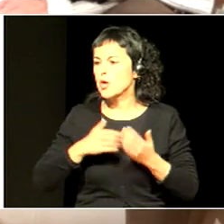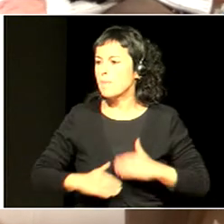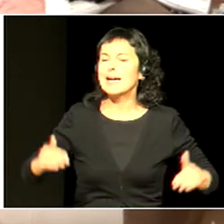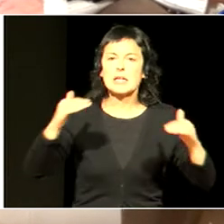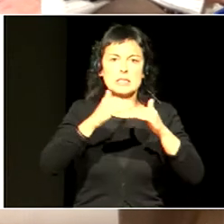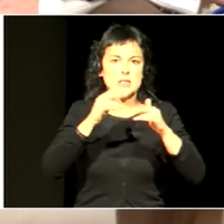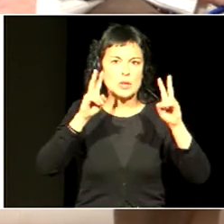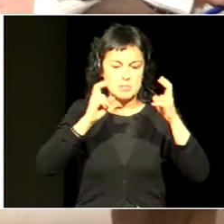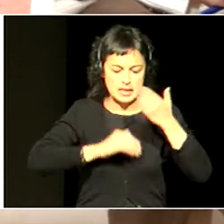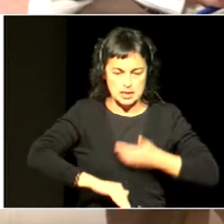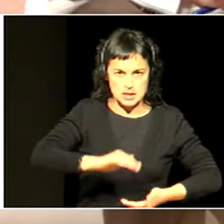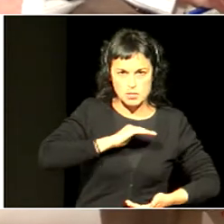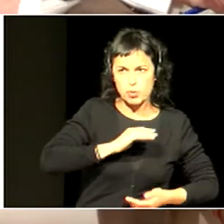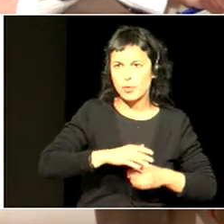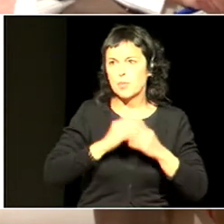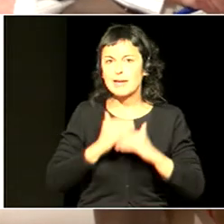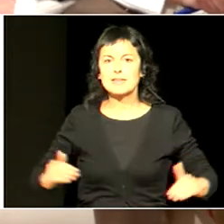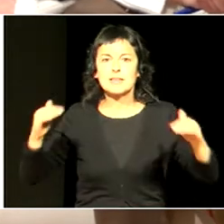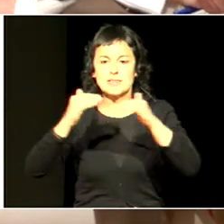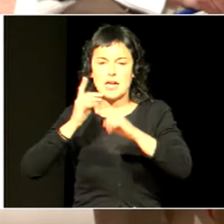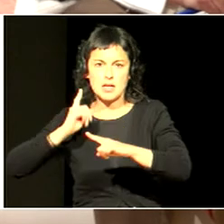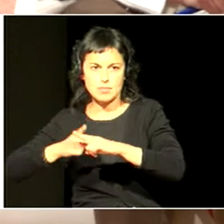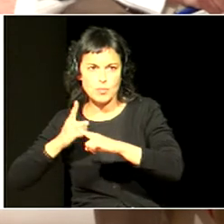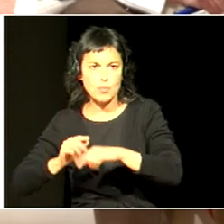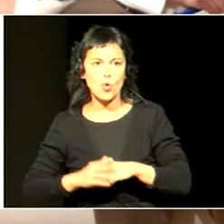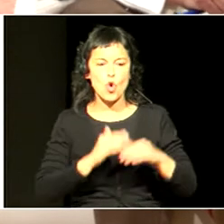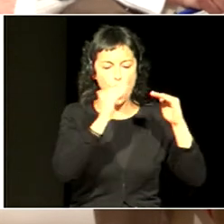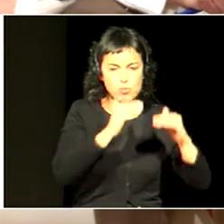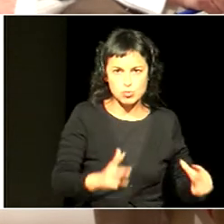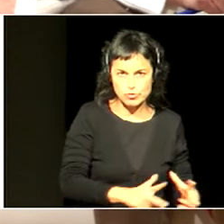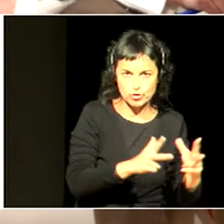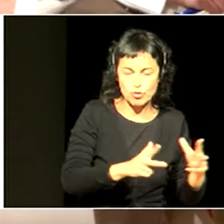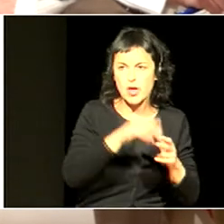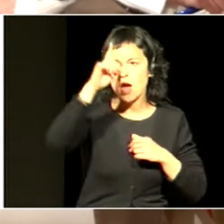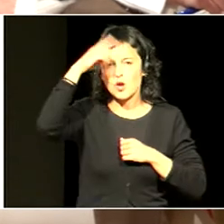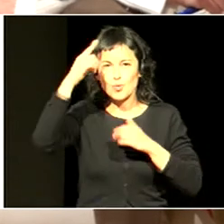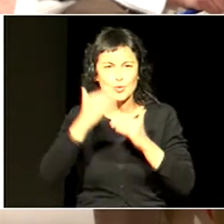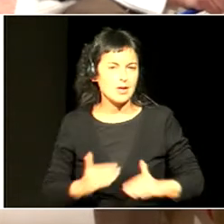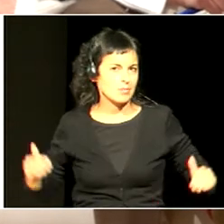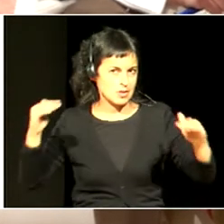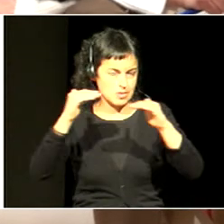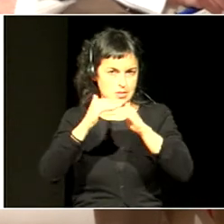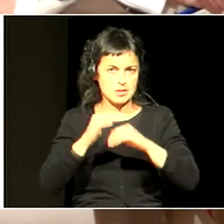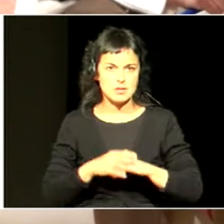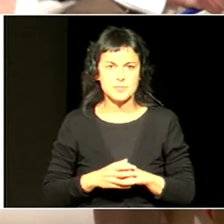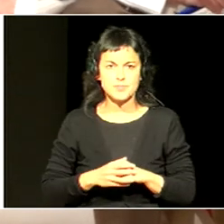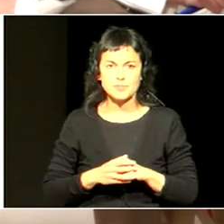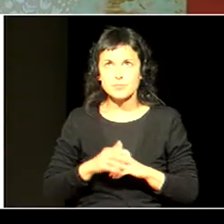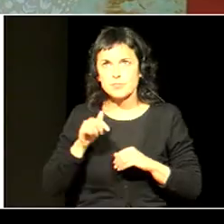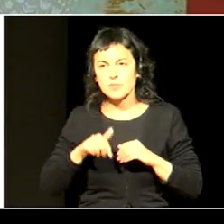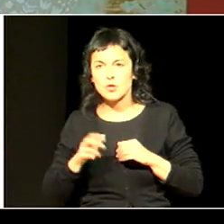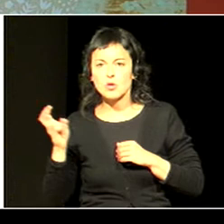bardintasuna seksu aldetik, maila sozial, kultura eta bar, ez? Gaur bai etorri garaila,